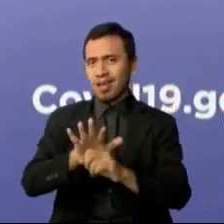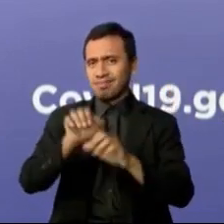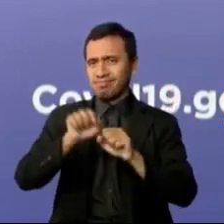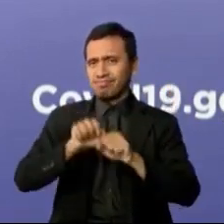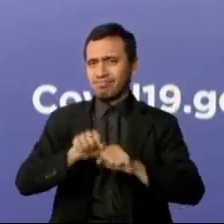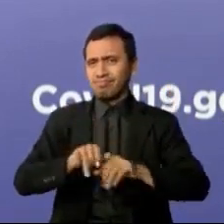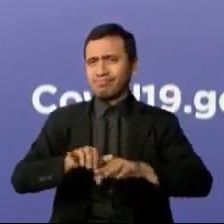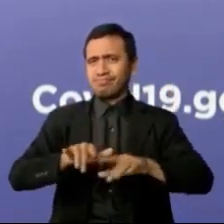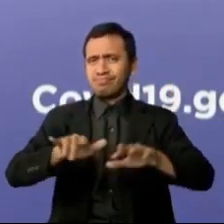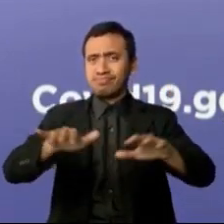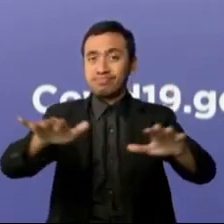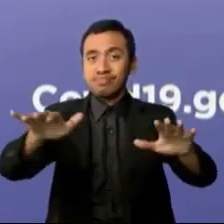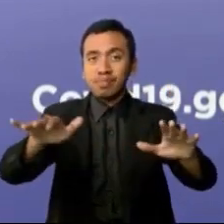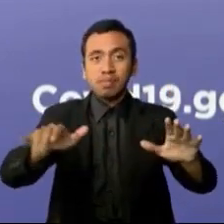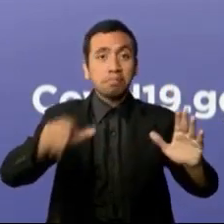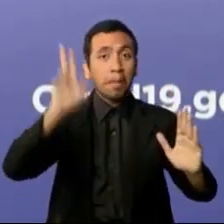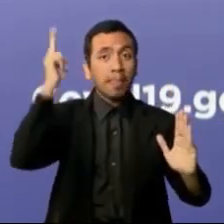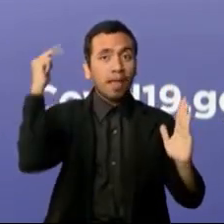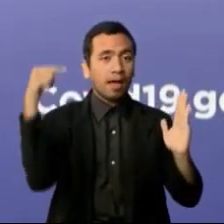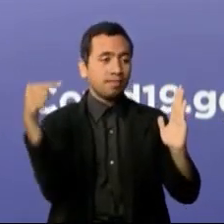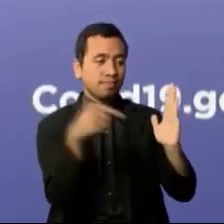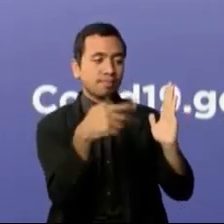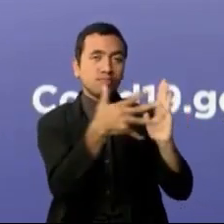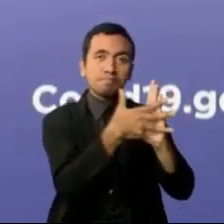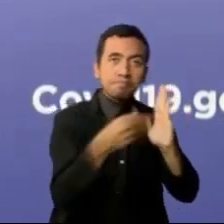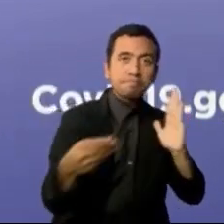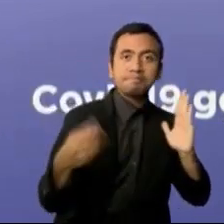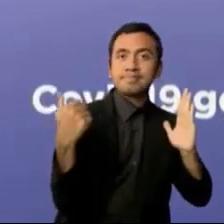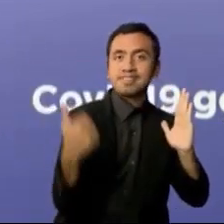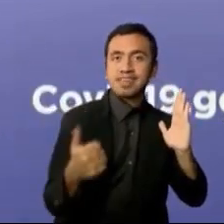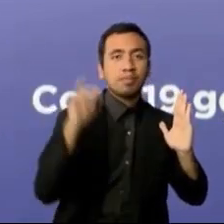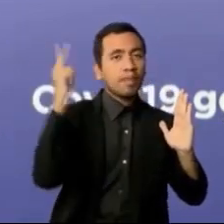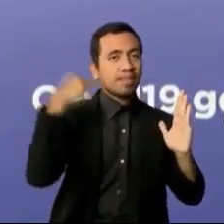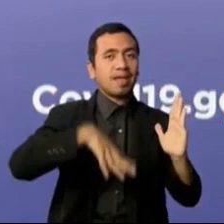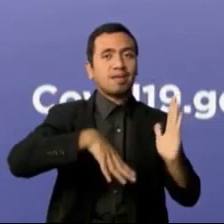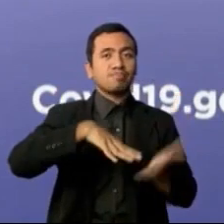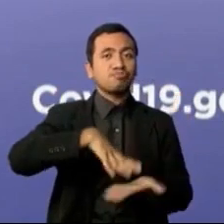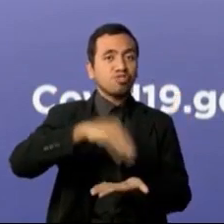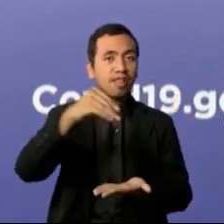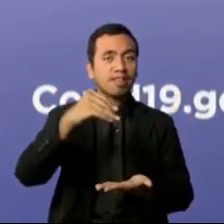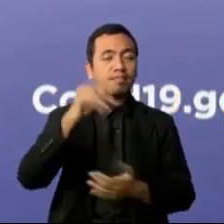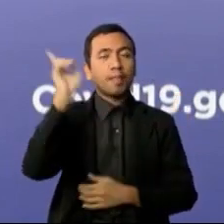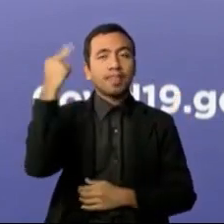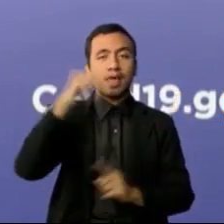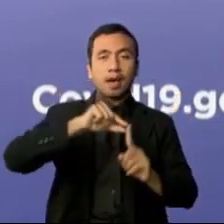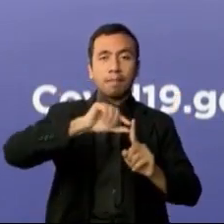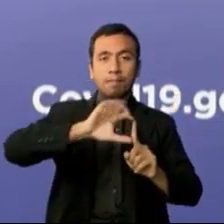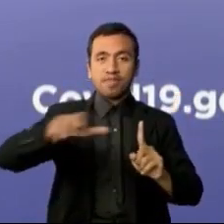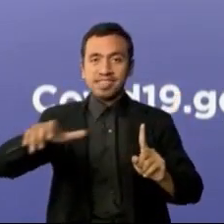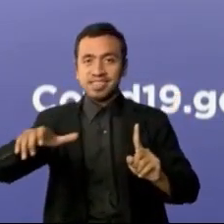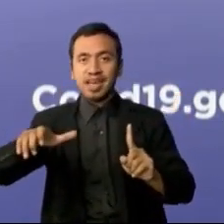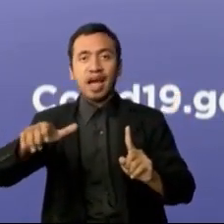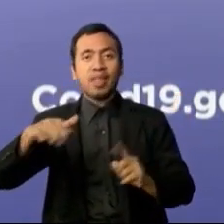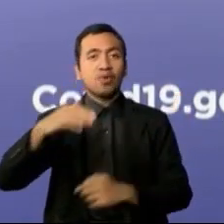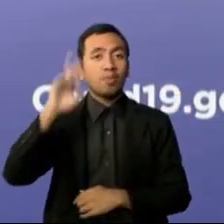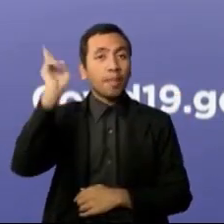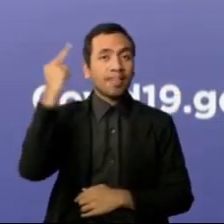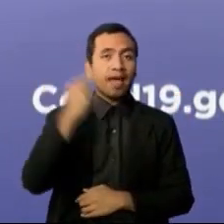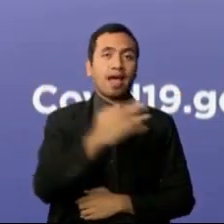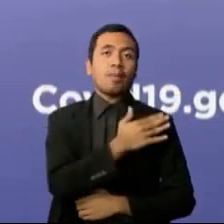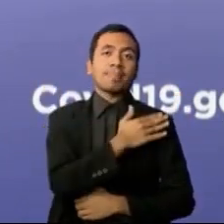qnqq Hai baik oleh pemerintah pemerintah pusat provinsi maupun kabupaten